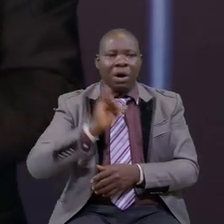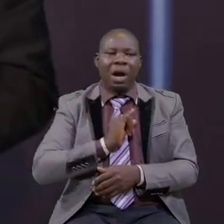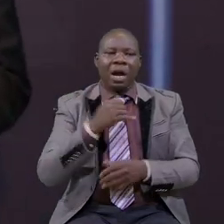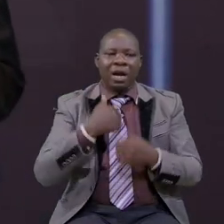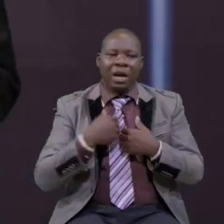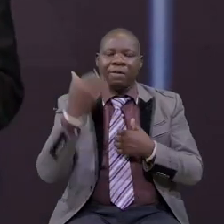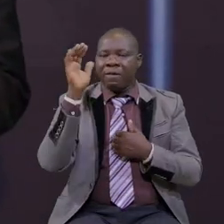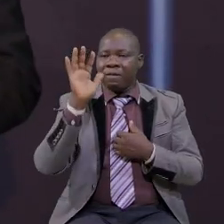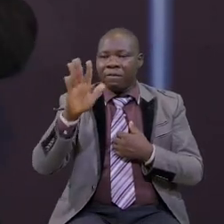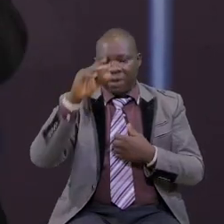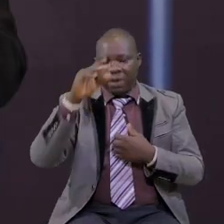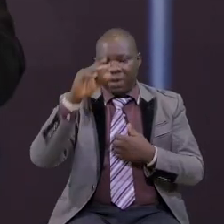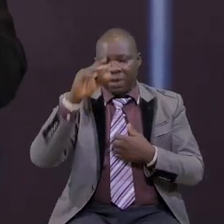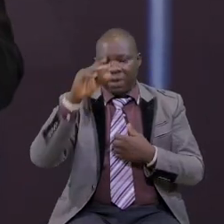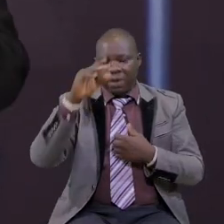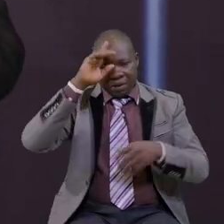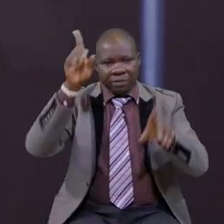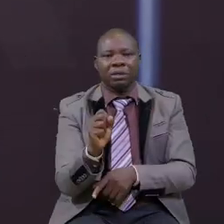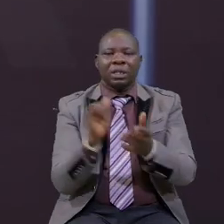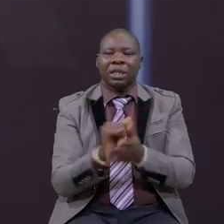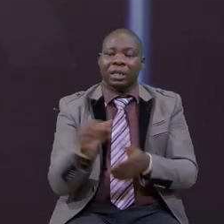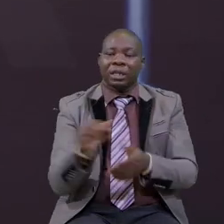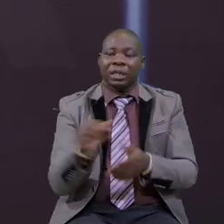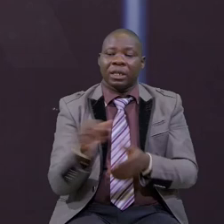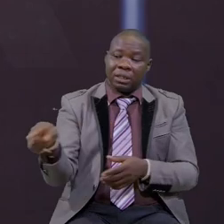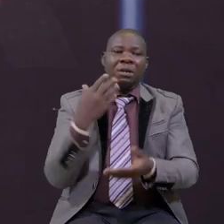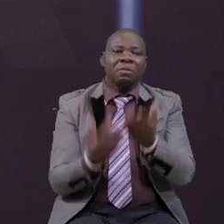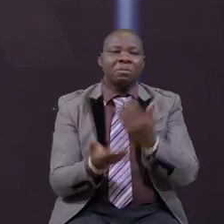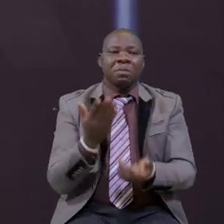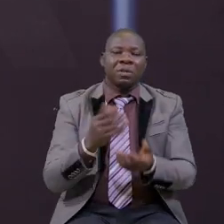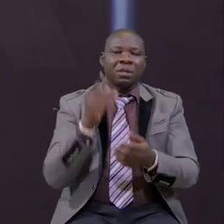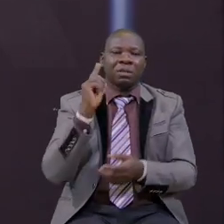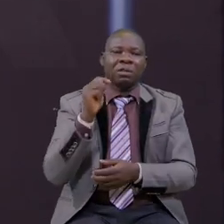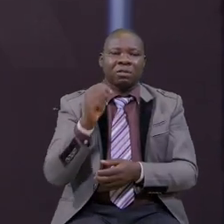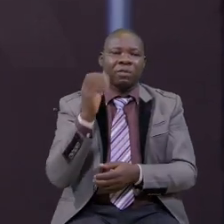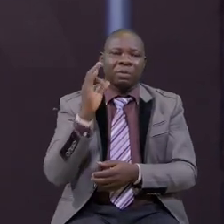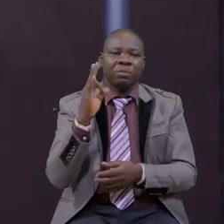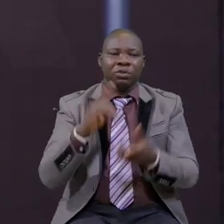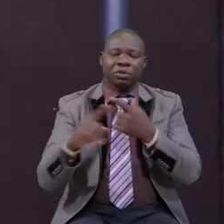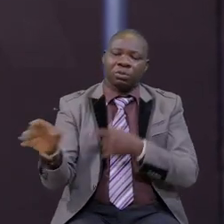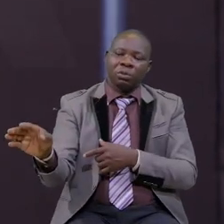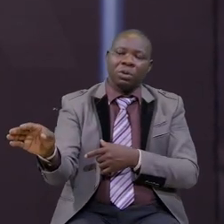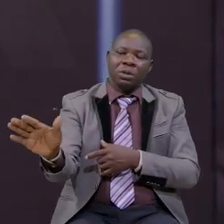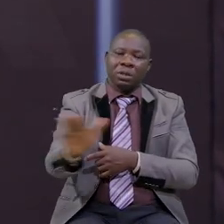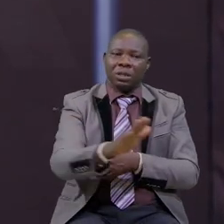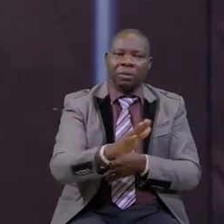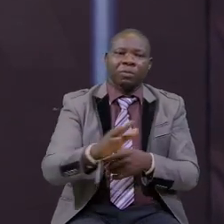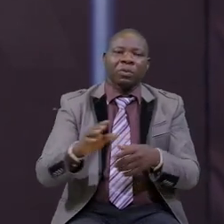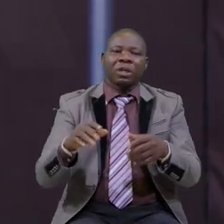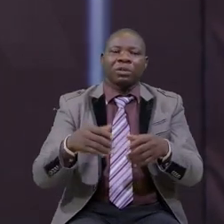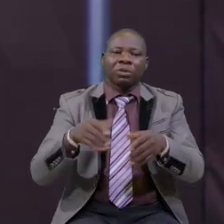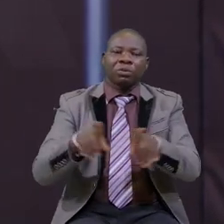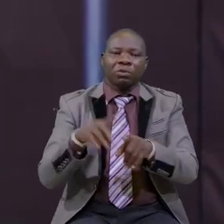5 frères. J'ai 5 frères. C'est pour qu'il leur atteste ces choses, afin qu'ils ne viennent